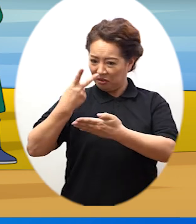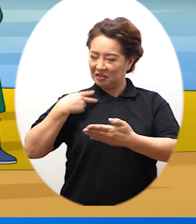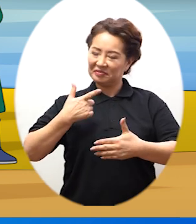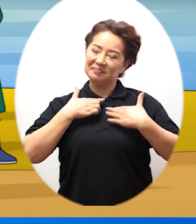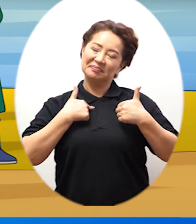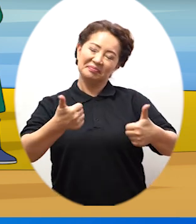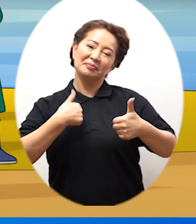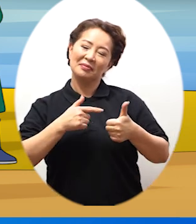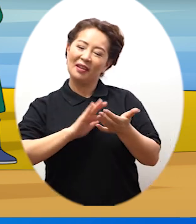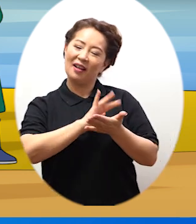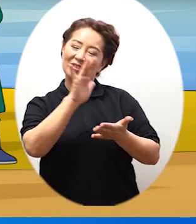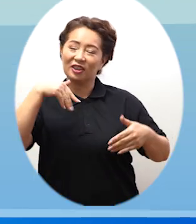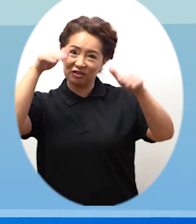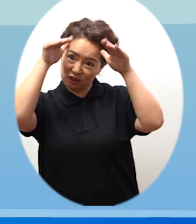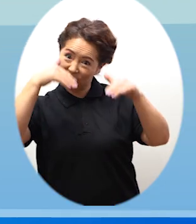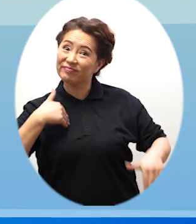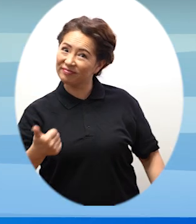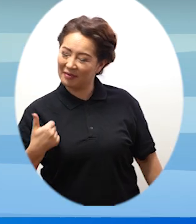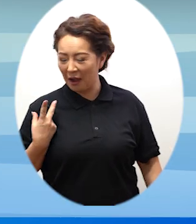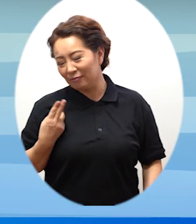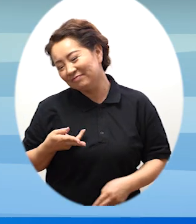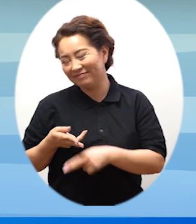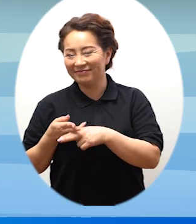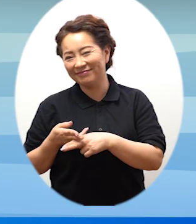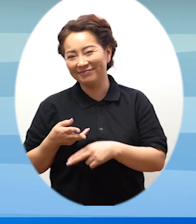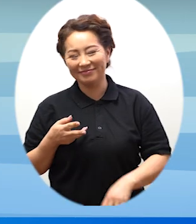аратан басар нь хамт явсан дээр байлгүй